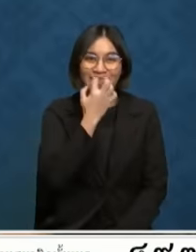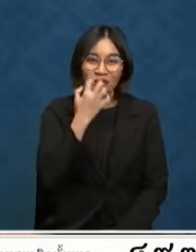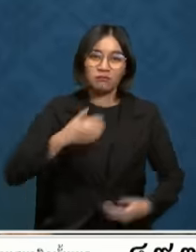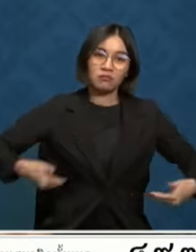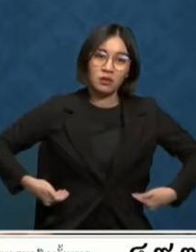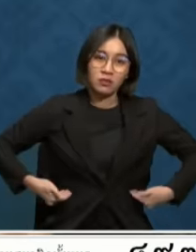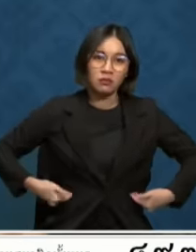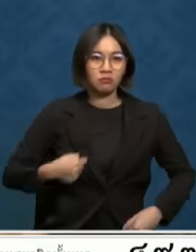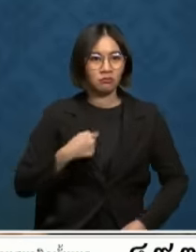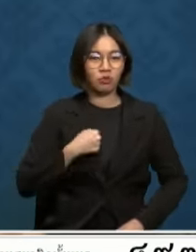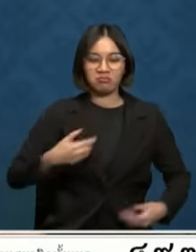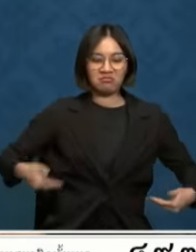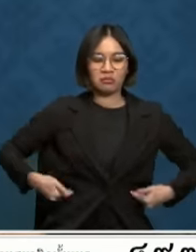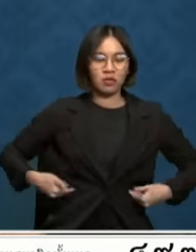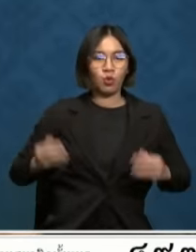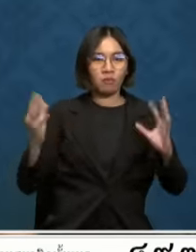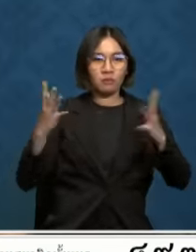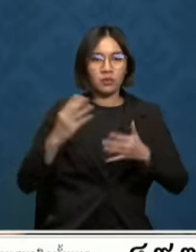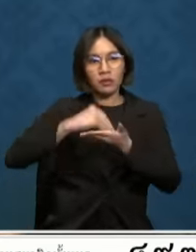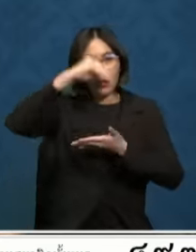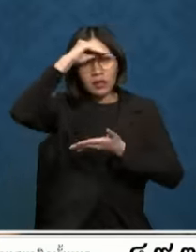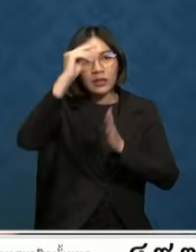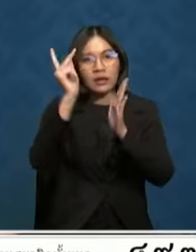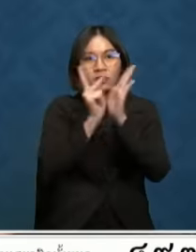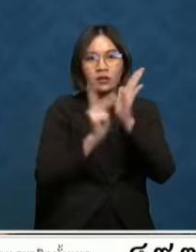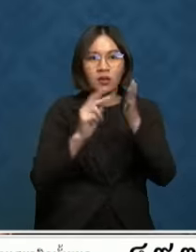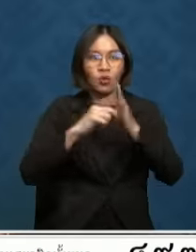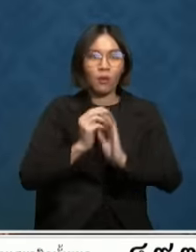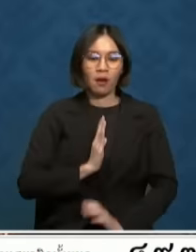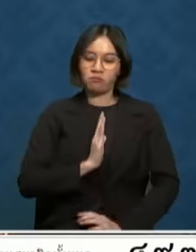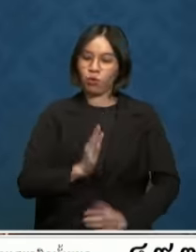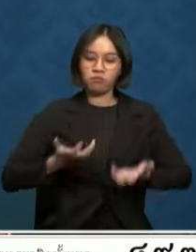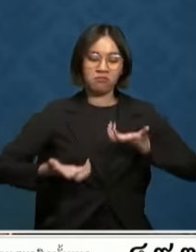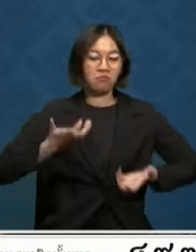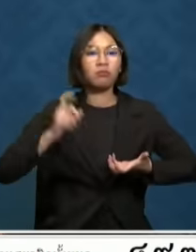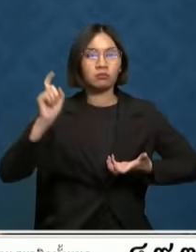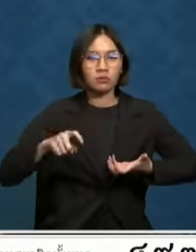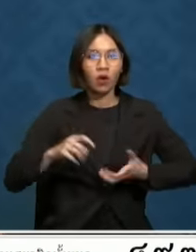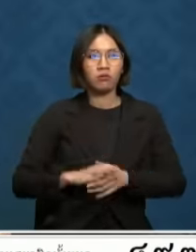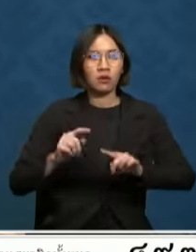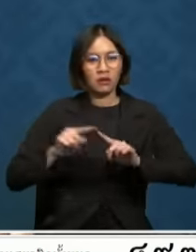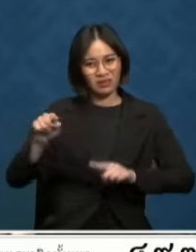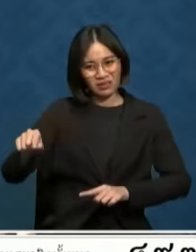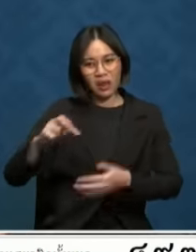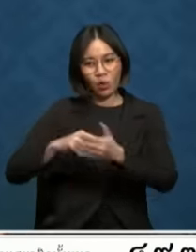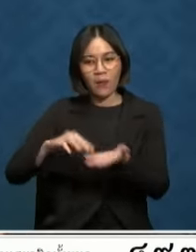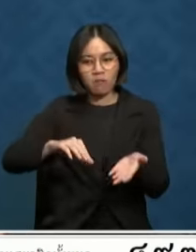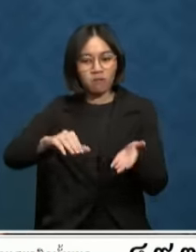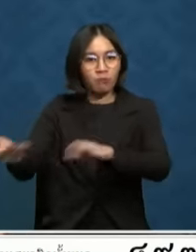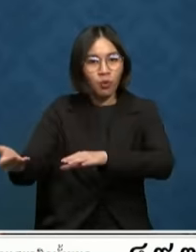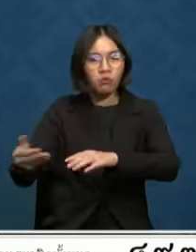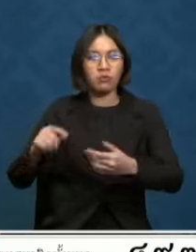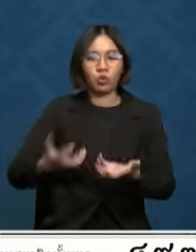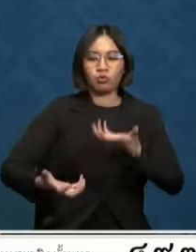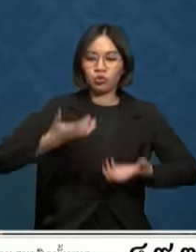ผมไม่ตลกกับท่านเพราะเราเรียนนิติศาสตร์ตราชูคือสัญลักษณ์ของความยุติธรรมท่านกำลังทำลายตราชูความ